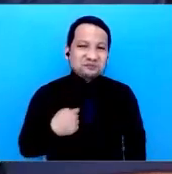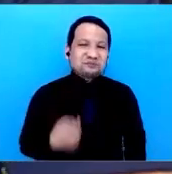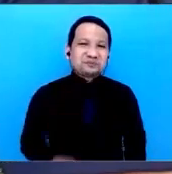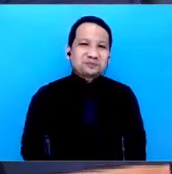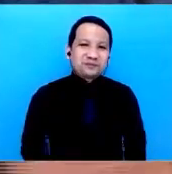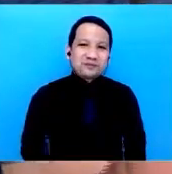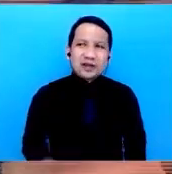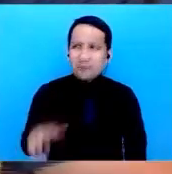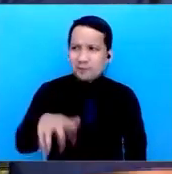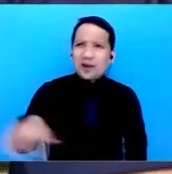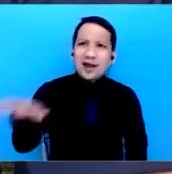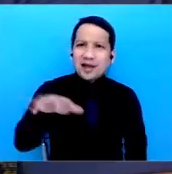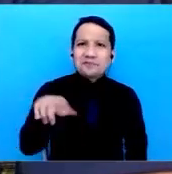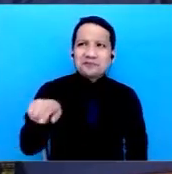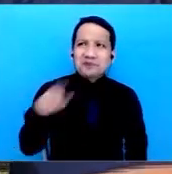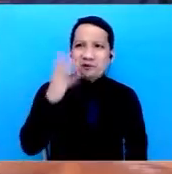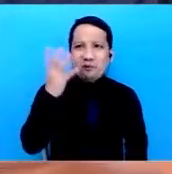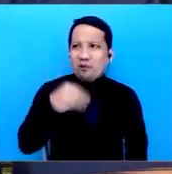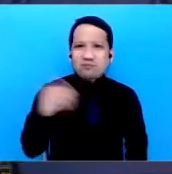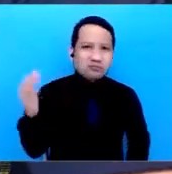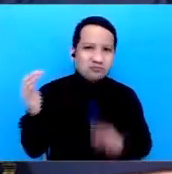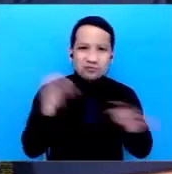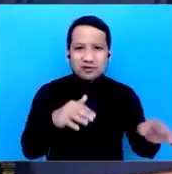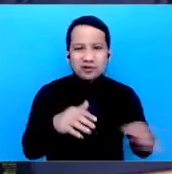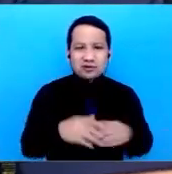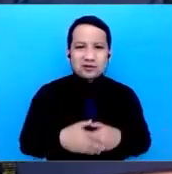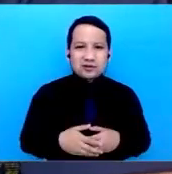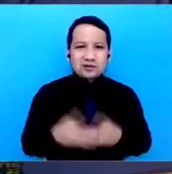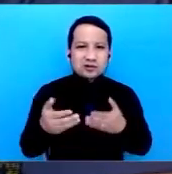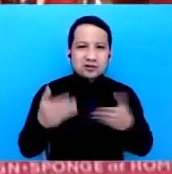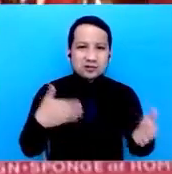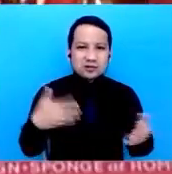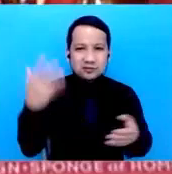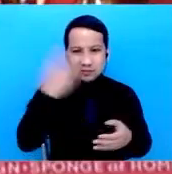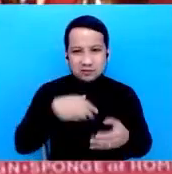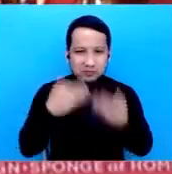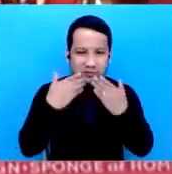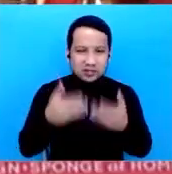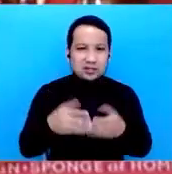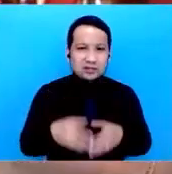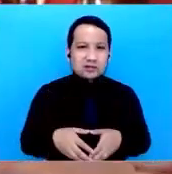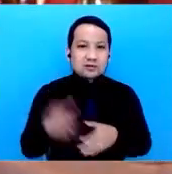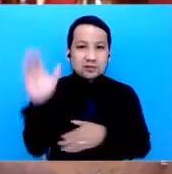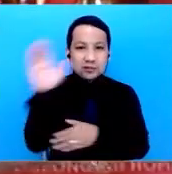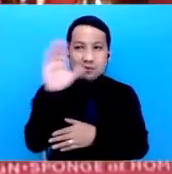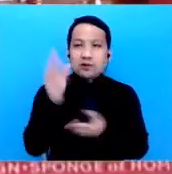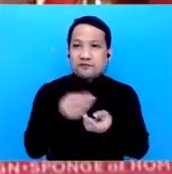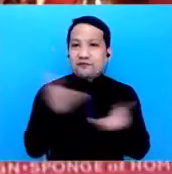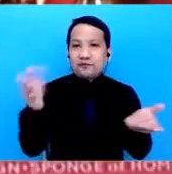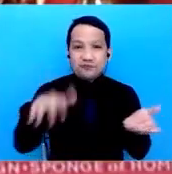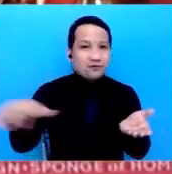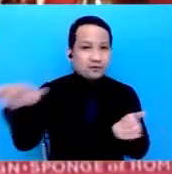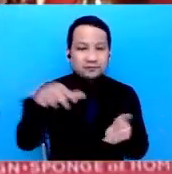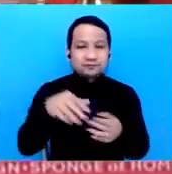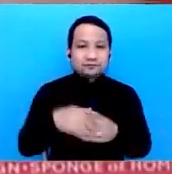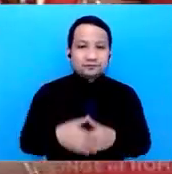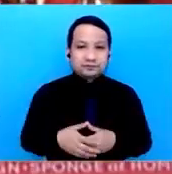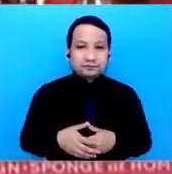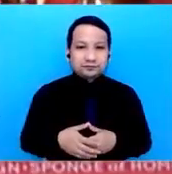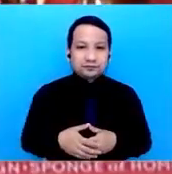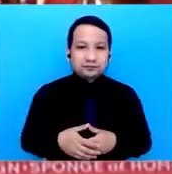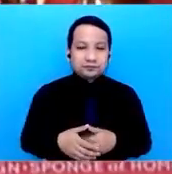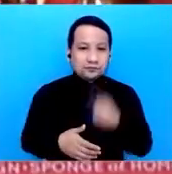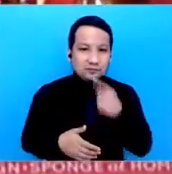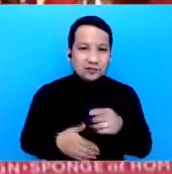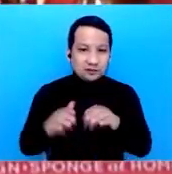sila halos, halos lahat ng pumapasok, basta bago lumabas yun, magpapasalamat yun. Christmas is for everyone. It's for the